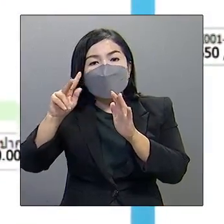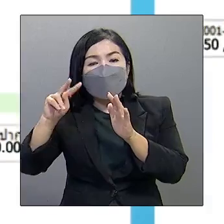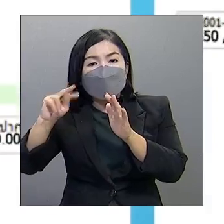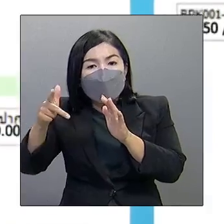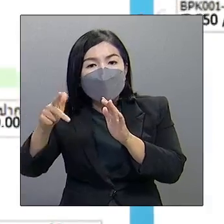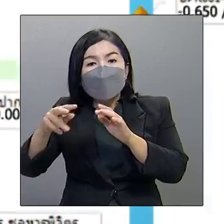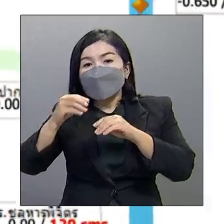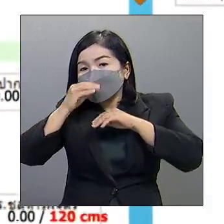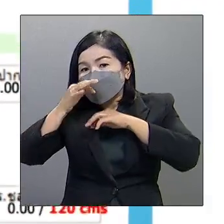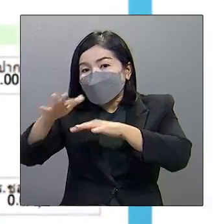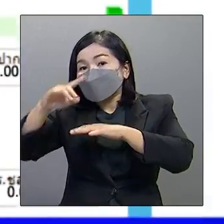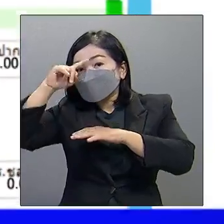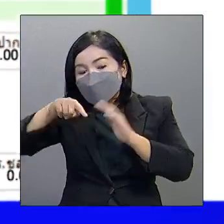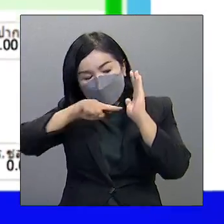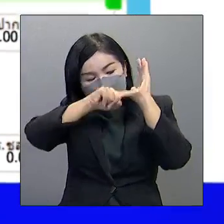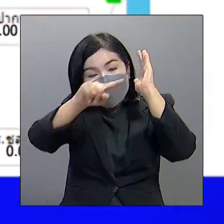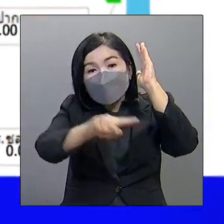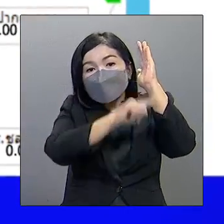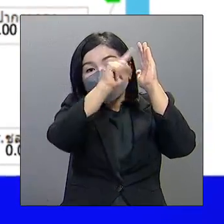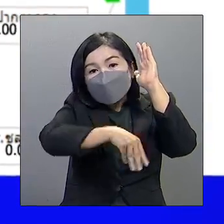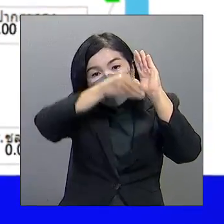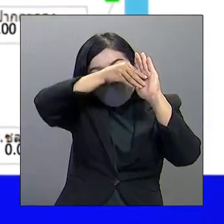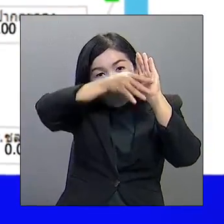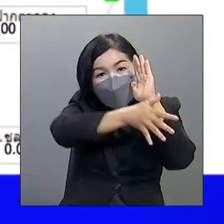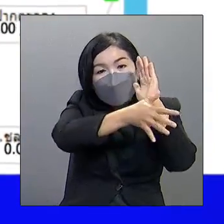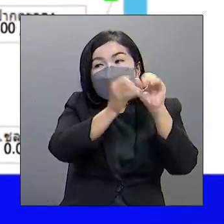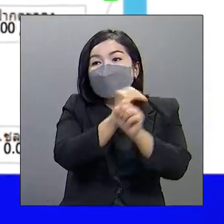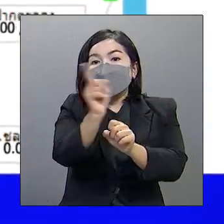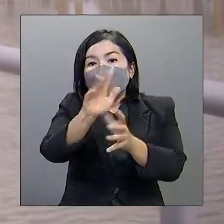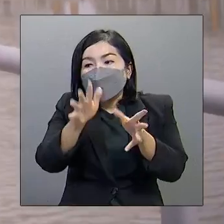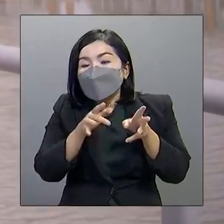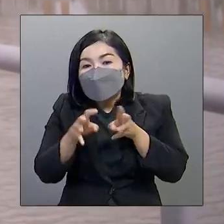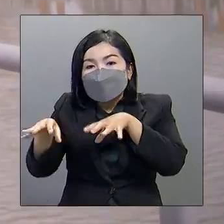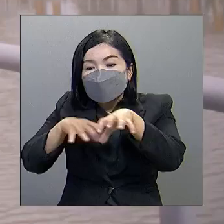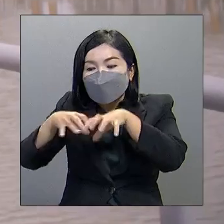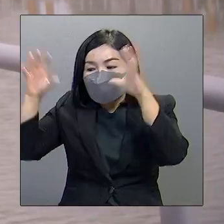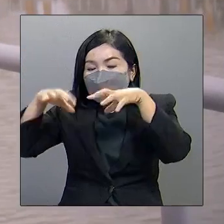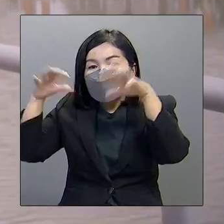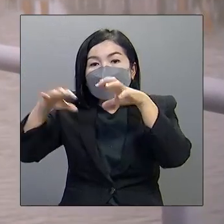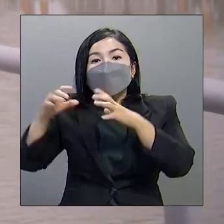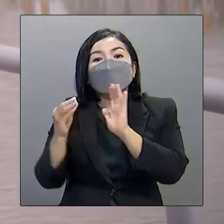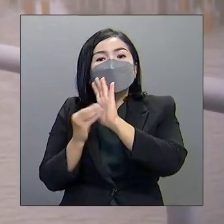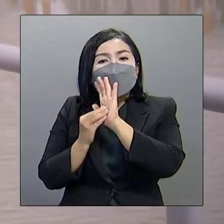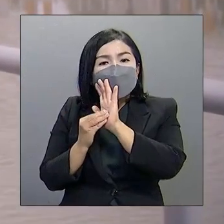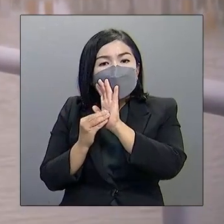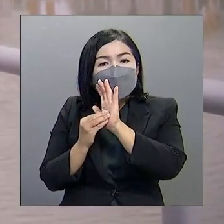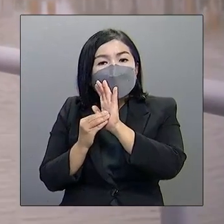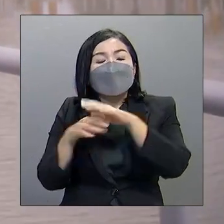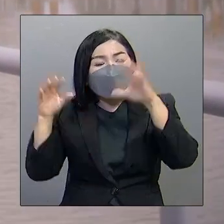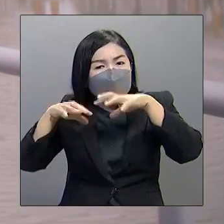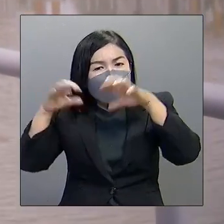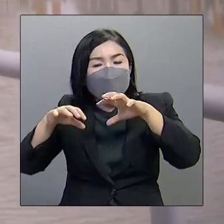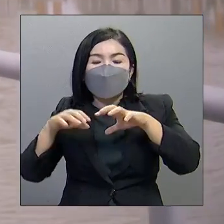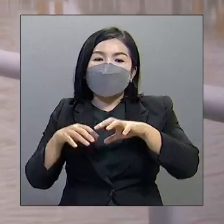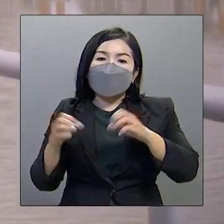ราจะเน้นไปในเรื่องของการดำเนินการลักษณะดังกล่าวเพื่อที่ถ้าเกิดเหตุฝนที่ตกในพื้นที่กรุงเทพเองเนี่ยกรุงเทพเองก็หนักหน่วง